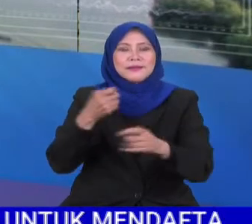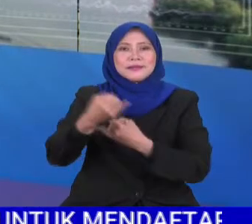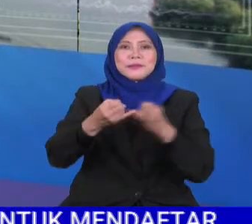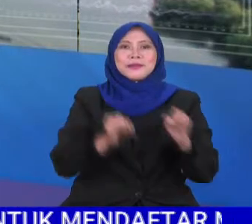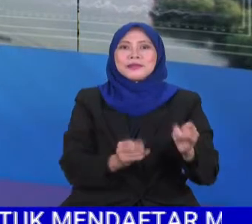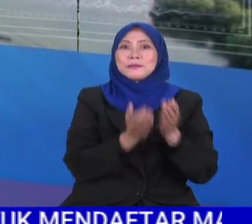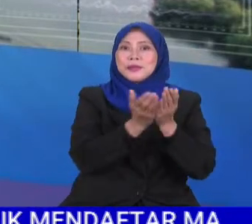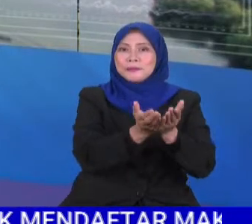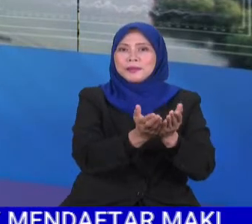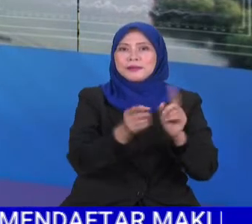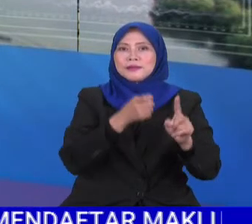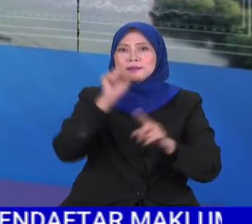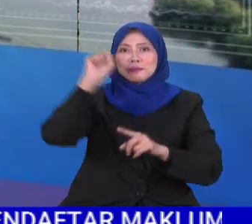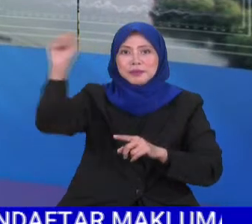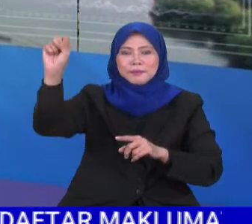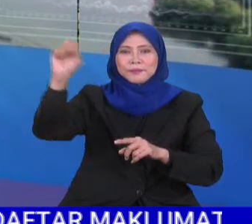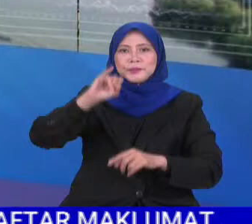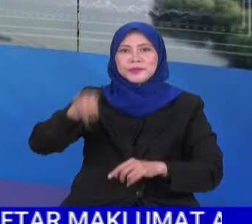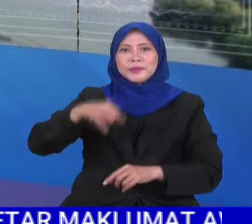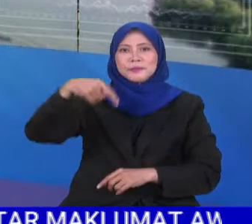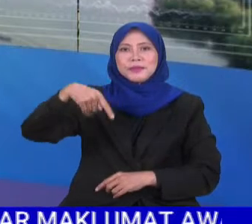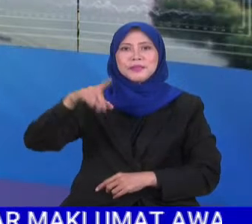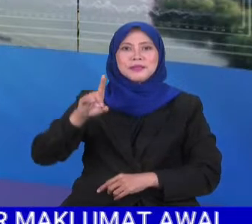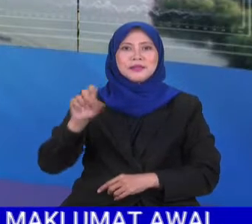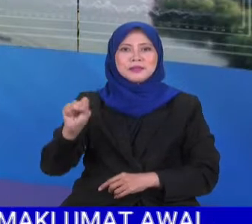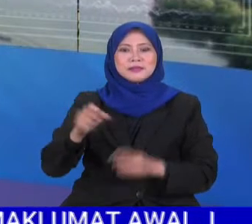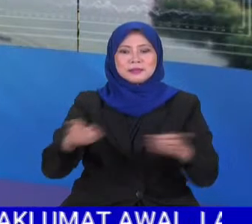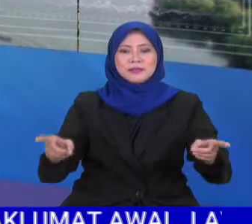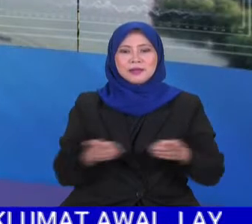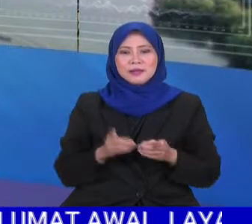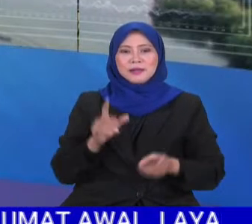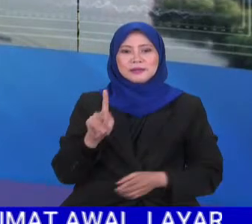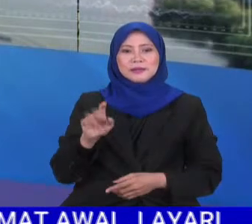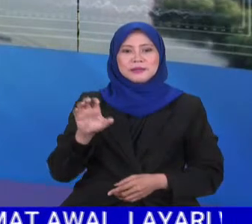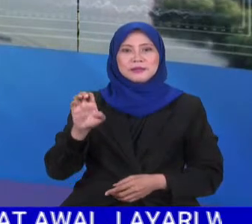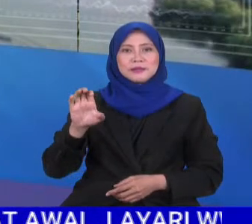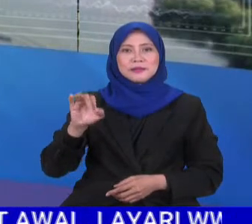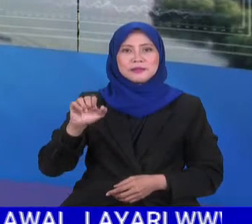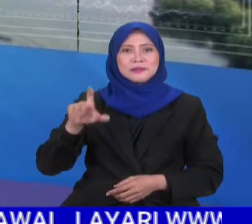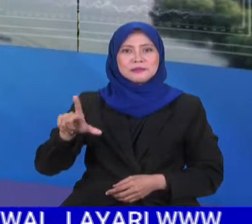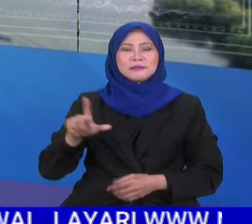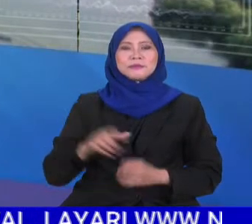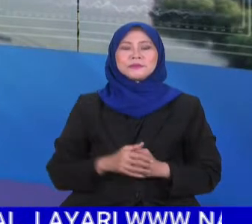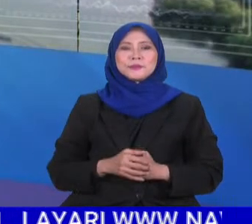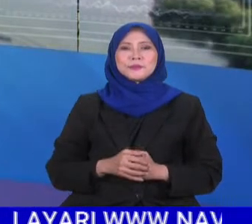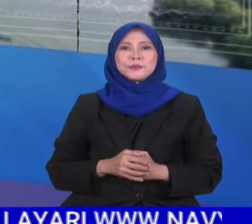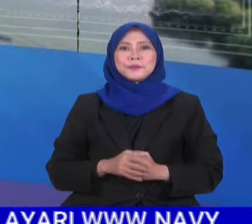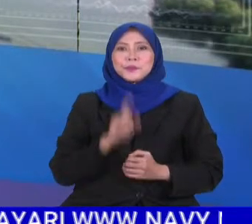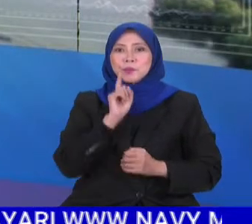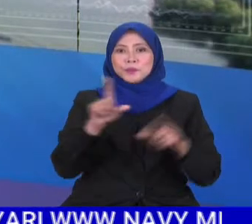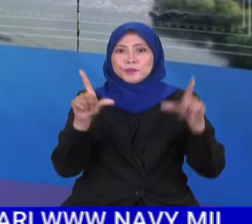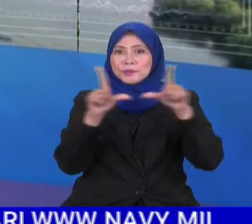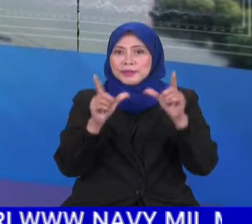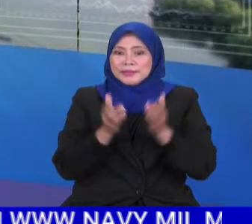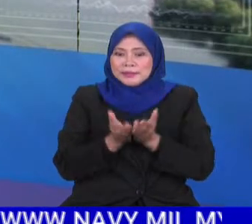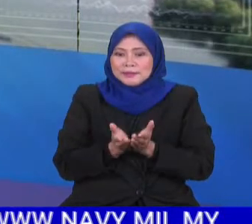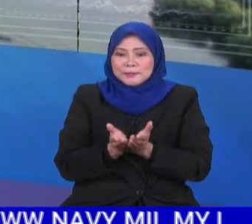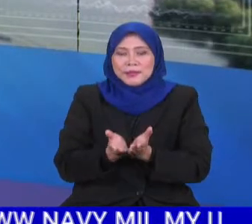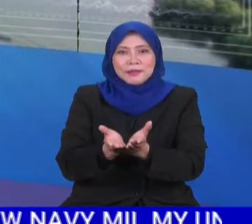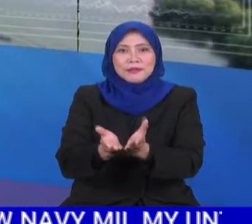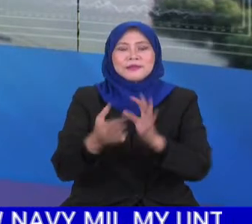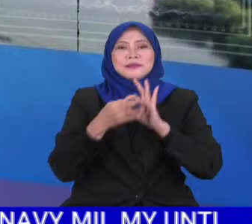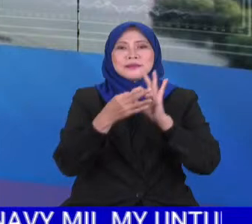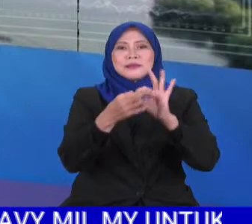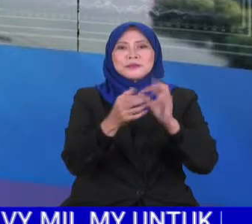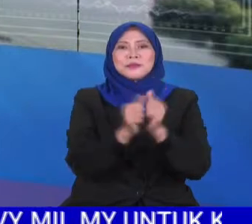perkapalan dan Dermaga Sabah jpds di daerah kecil pegalungan program super perlesenan kapal kecil ini merupakan